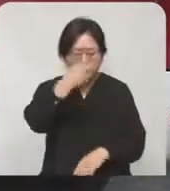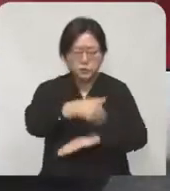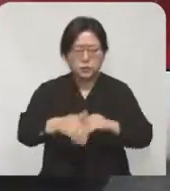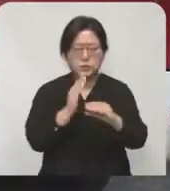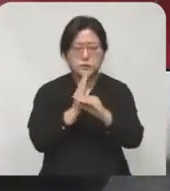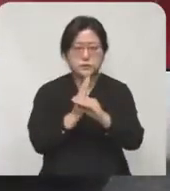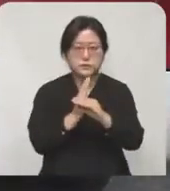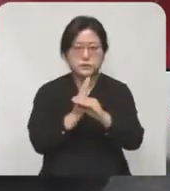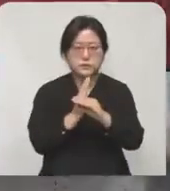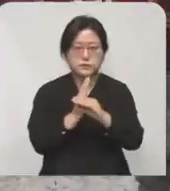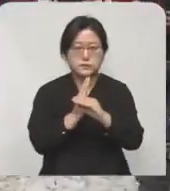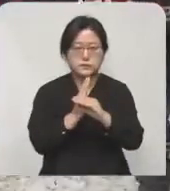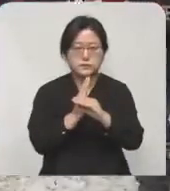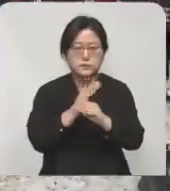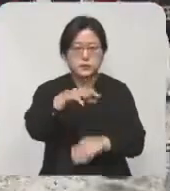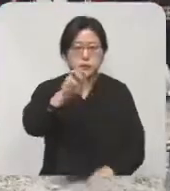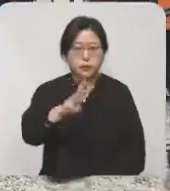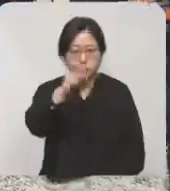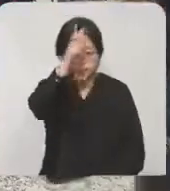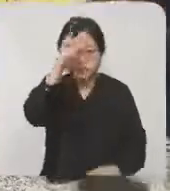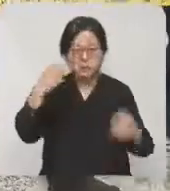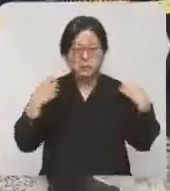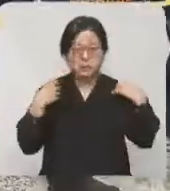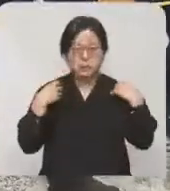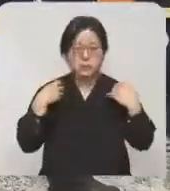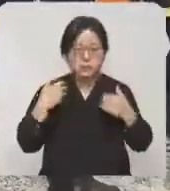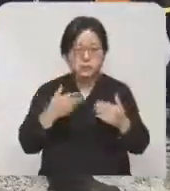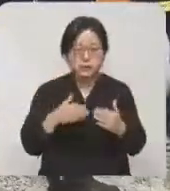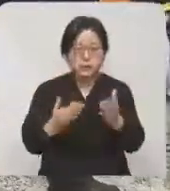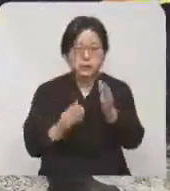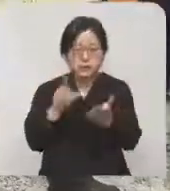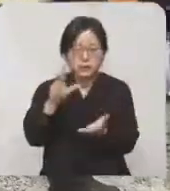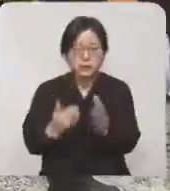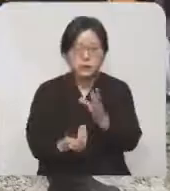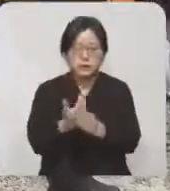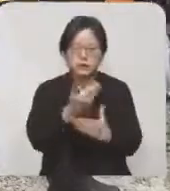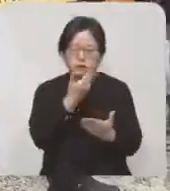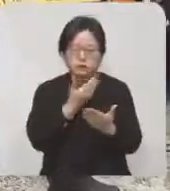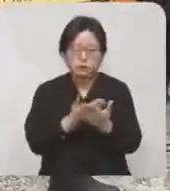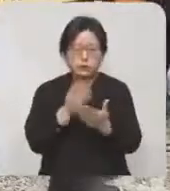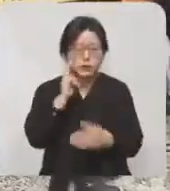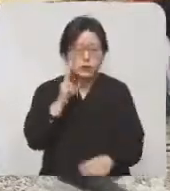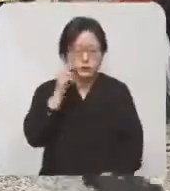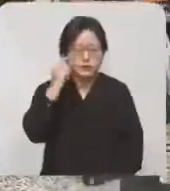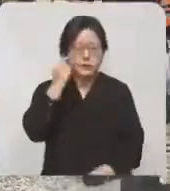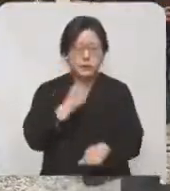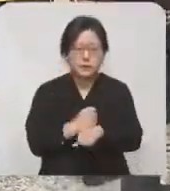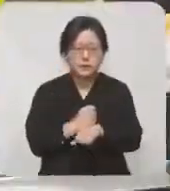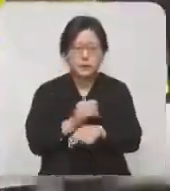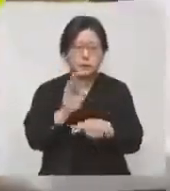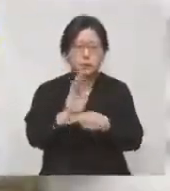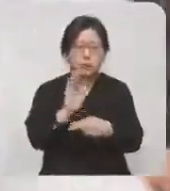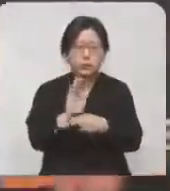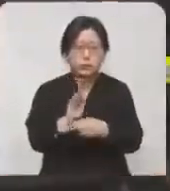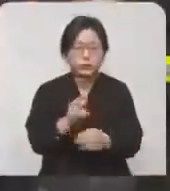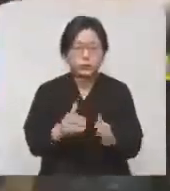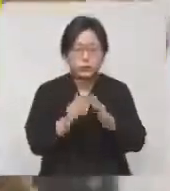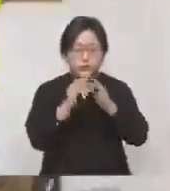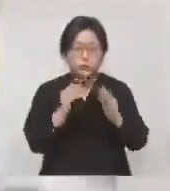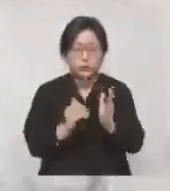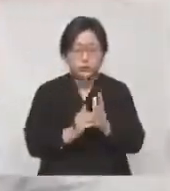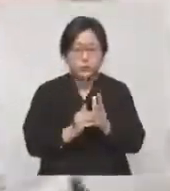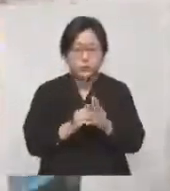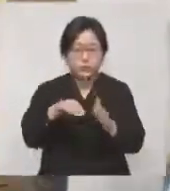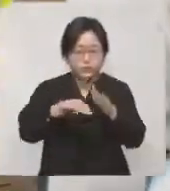예정입니다 이렇게 광주경찰 차원 이 사안의 중대성을 감안해 수사 부담을 본부장으로 하는 수사본부를 설치해 있고요